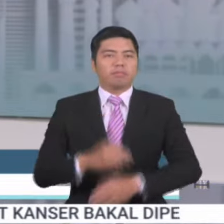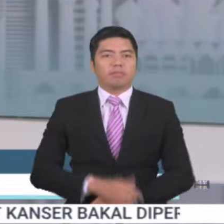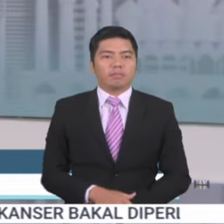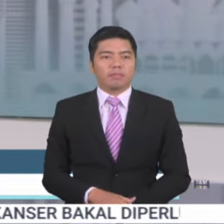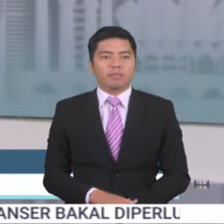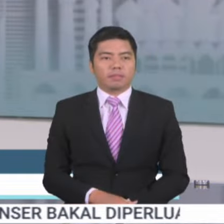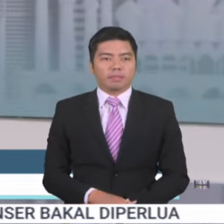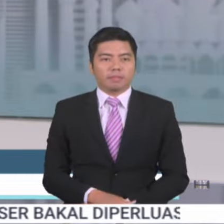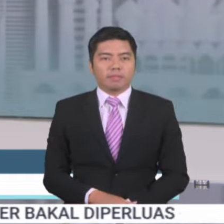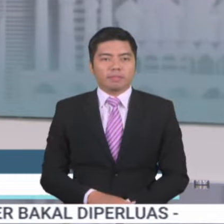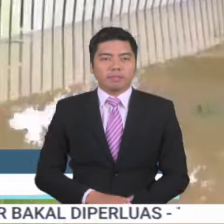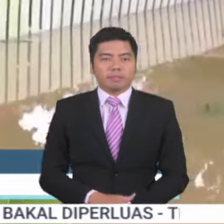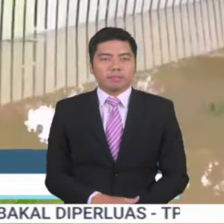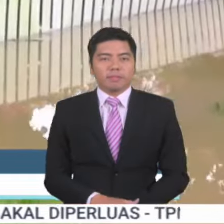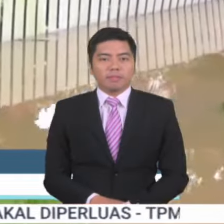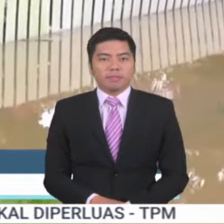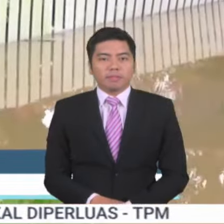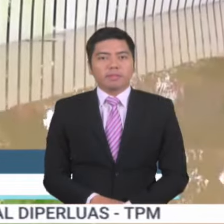holistik.